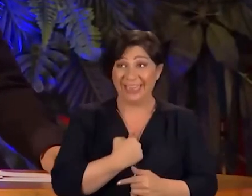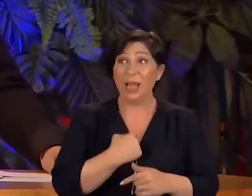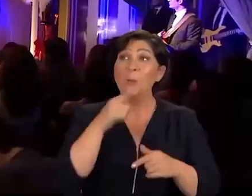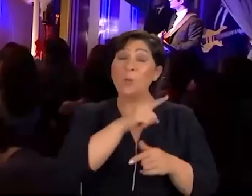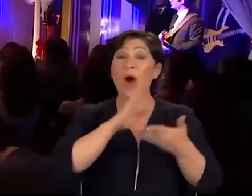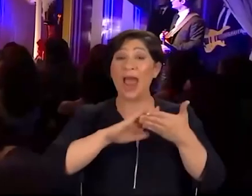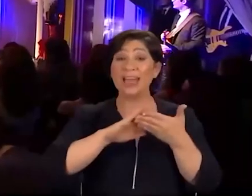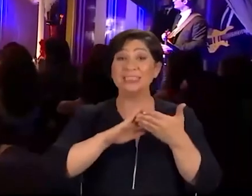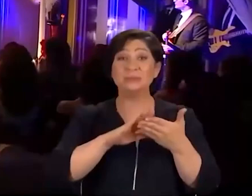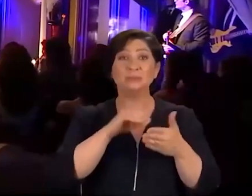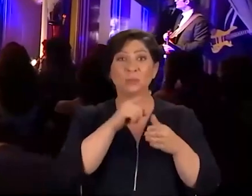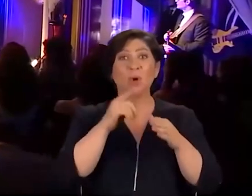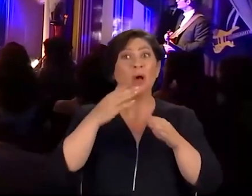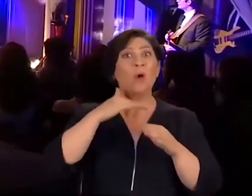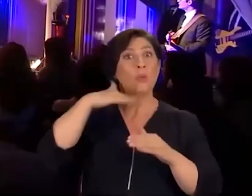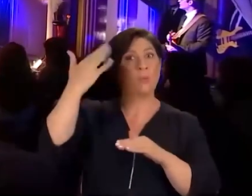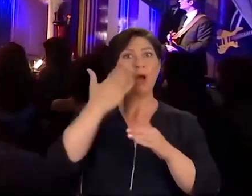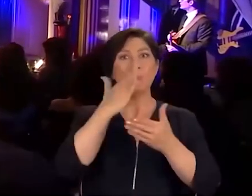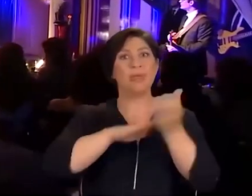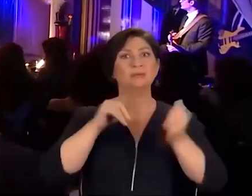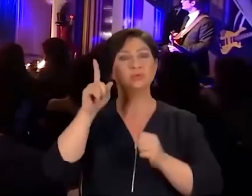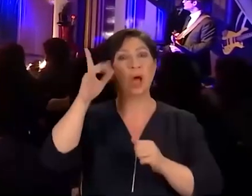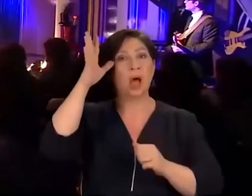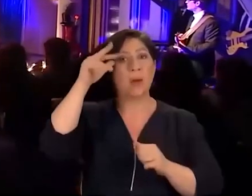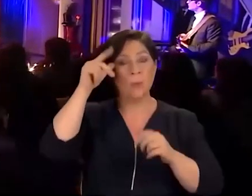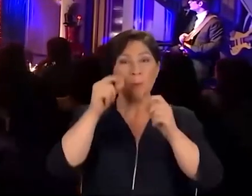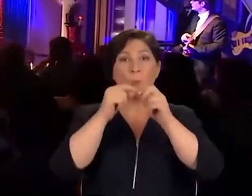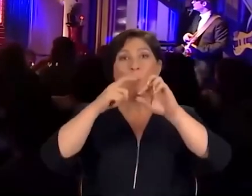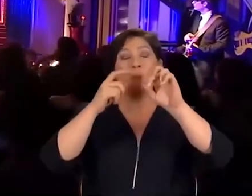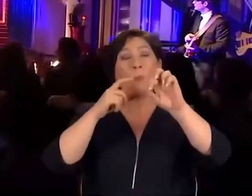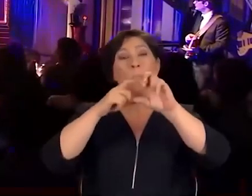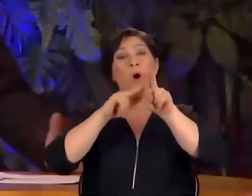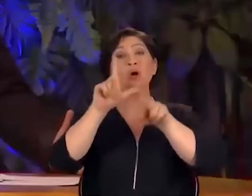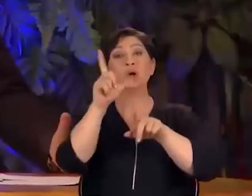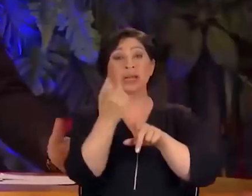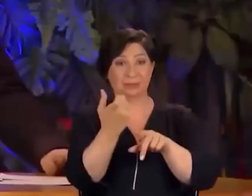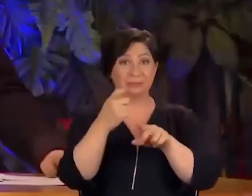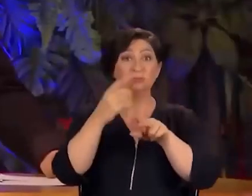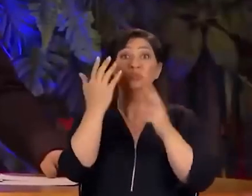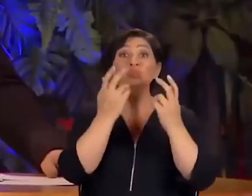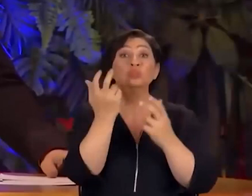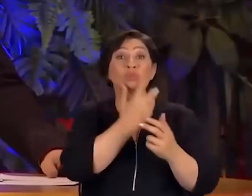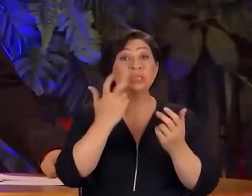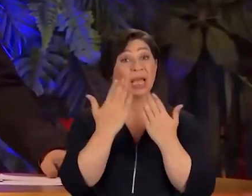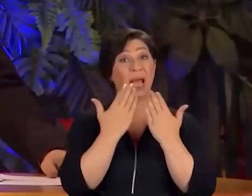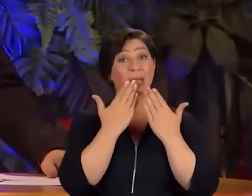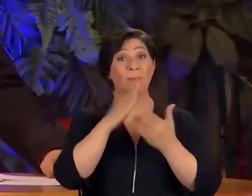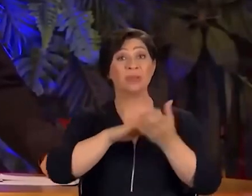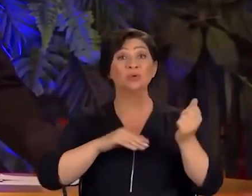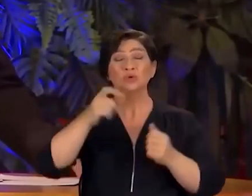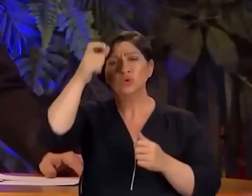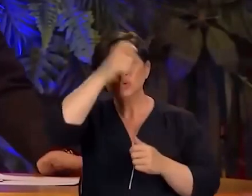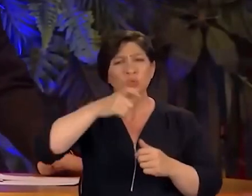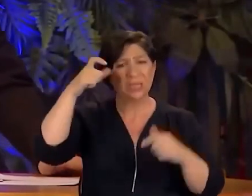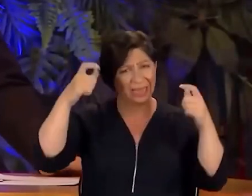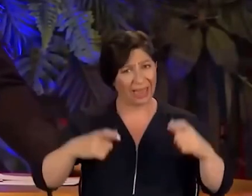ve bu arkadaşım Berkeley mezunu çocuklar. Amerika Berkeley mezunu bir müzik akademisi mezunu bir arkadaşım dedi ki,